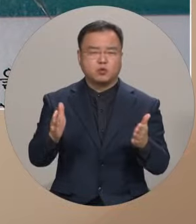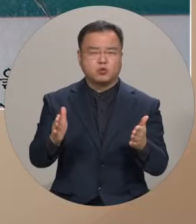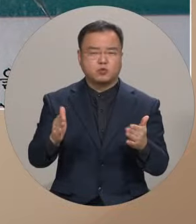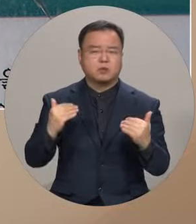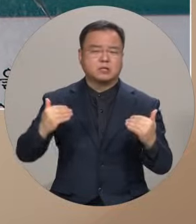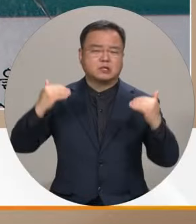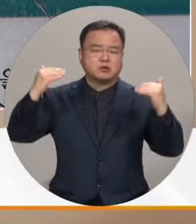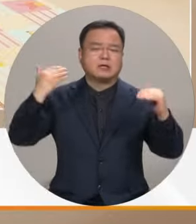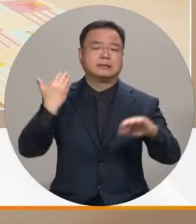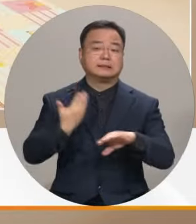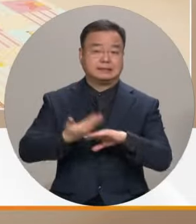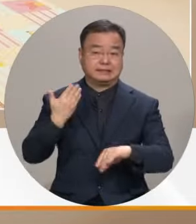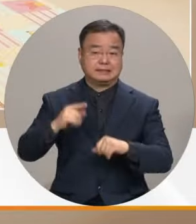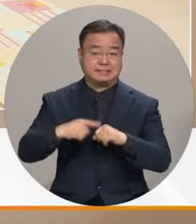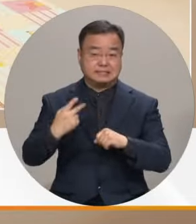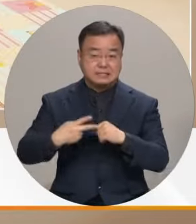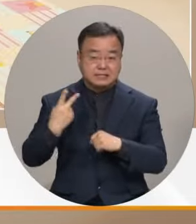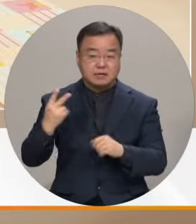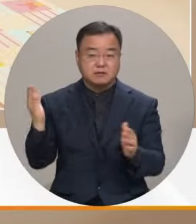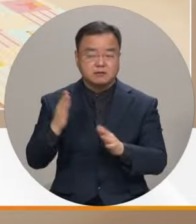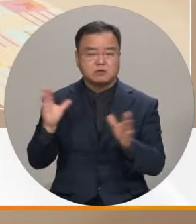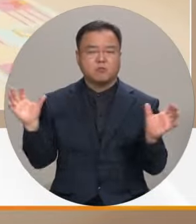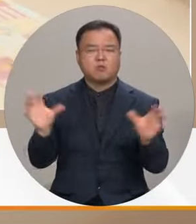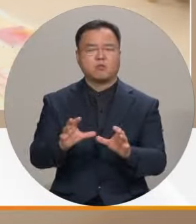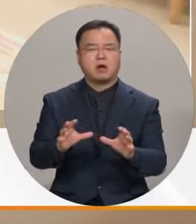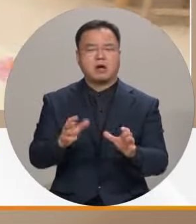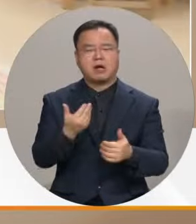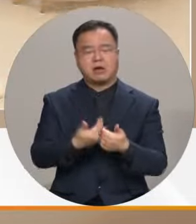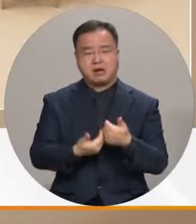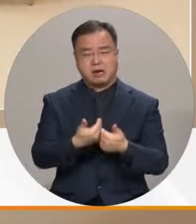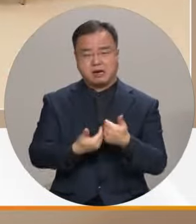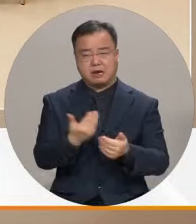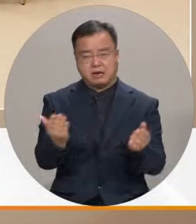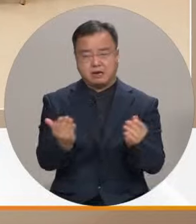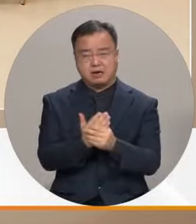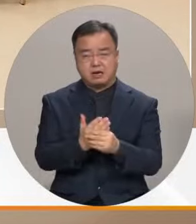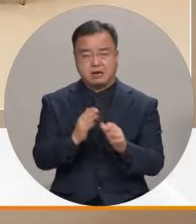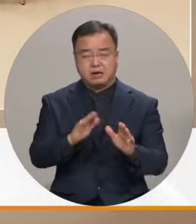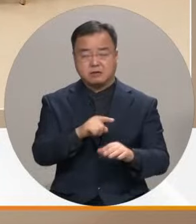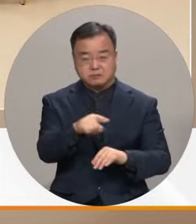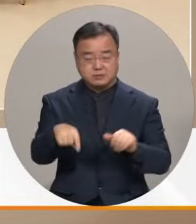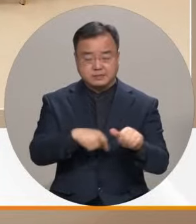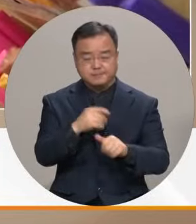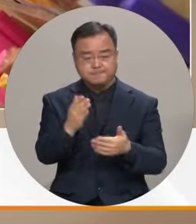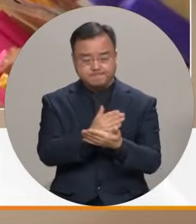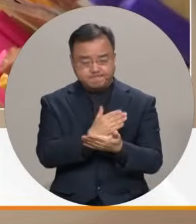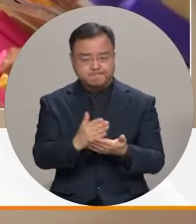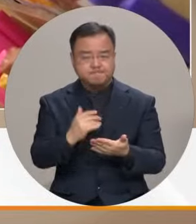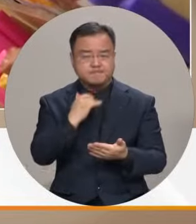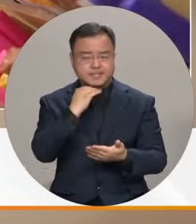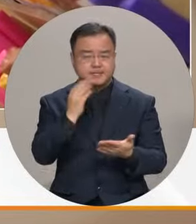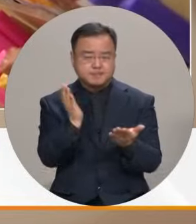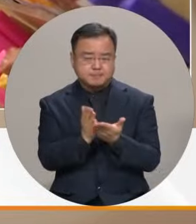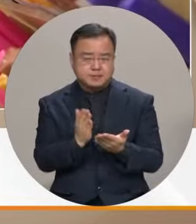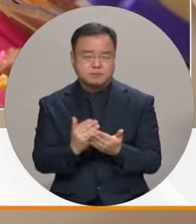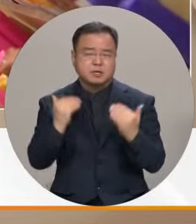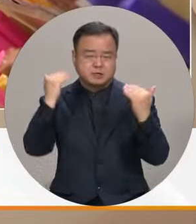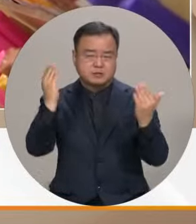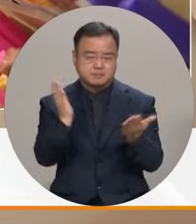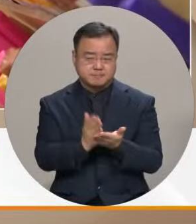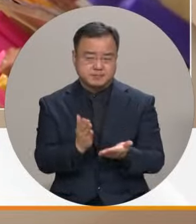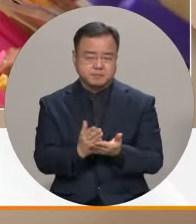학생들이 한 곳에 머 무르다 보니까 갈등도 벌어지는 거 같습니다 어 분하고 성장기 별로 프로그램도 마련을 나갔으면